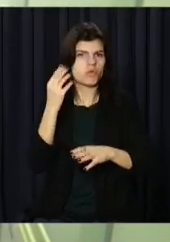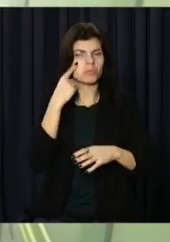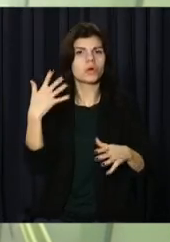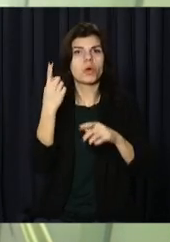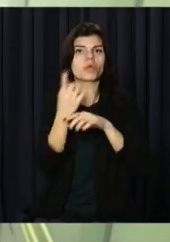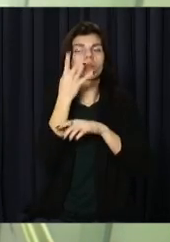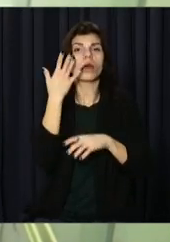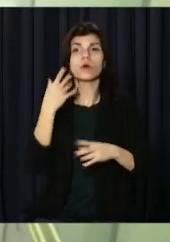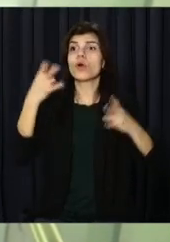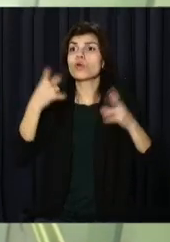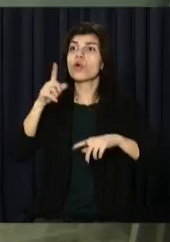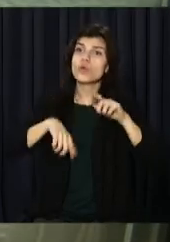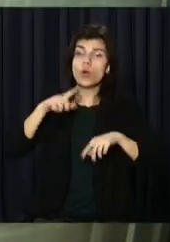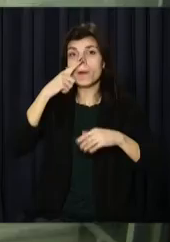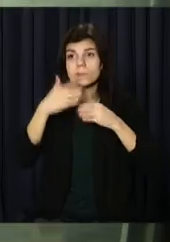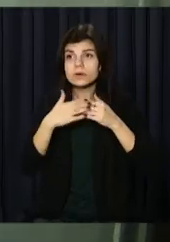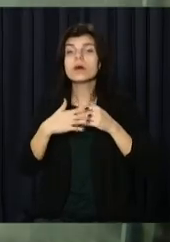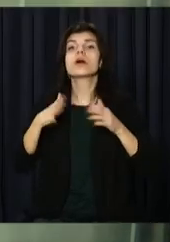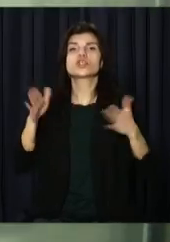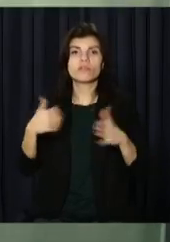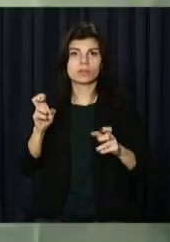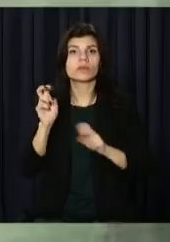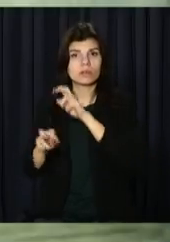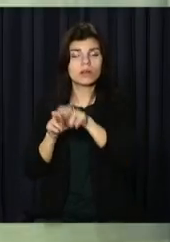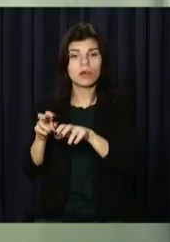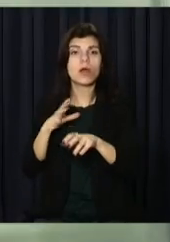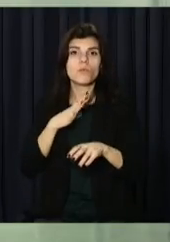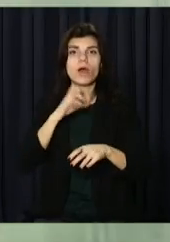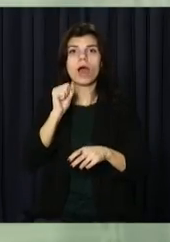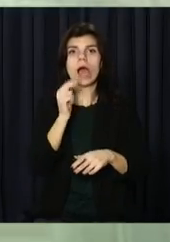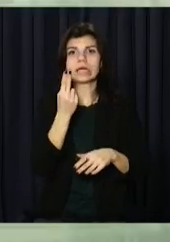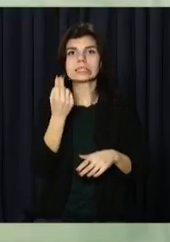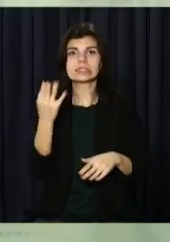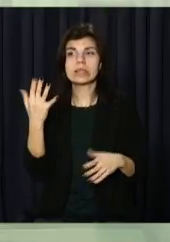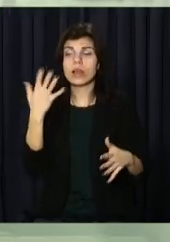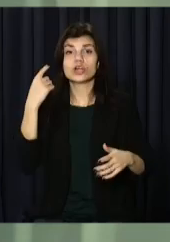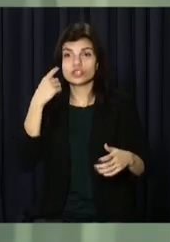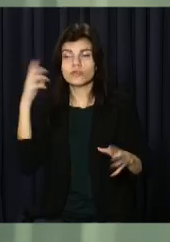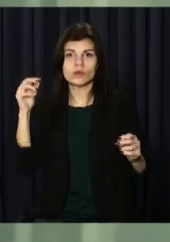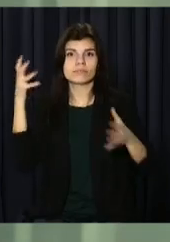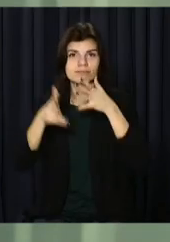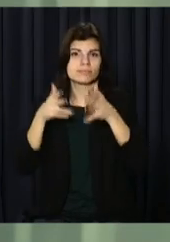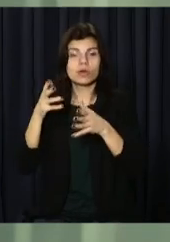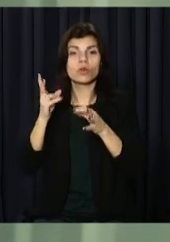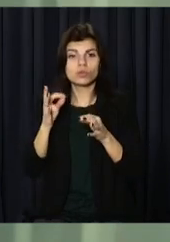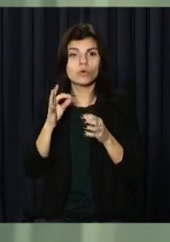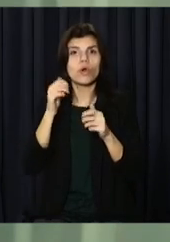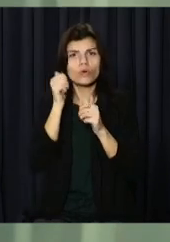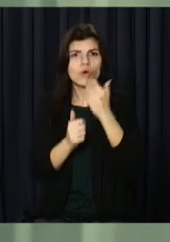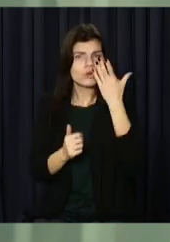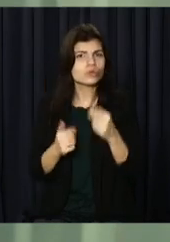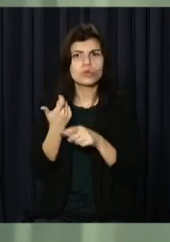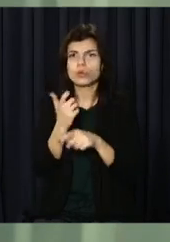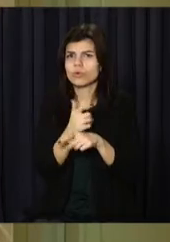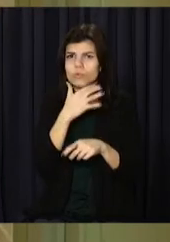коли допомога потрібна родичам або знайомим. Поповнювати ресурси допомагають акції, кажуть у Дніпропетровському банку крові. Та щодня області потрібні